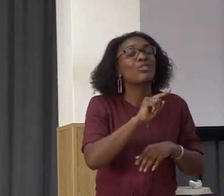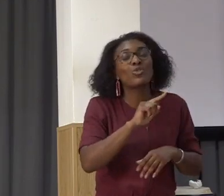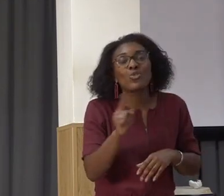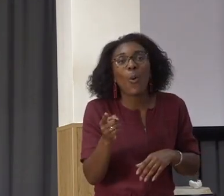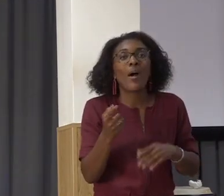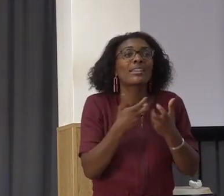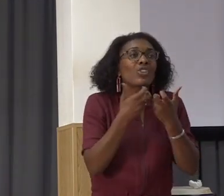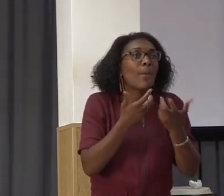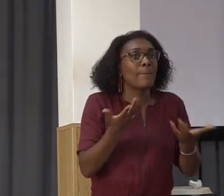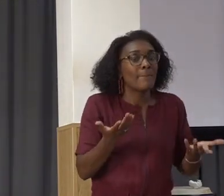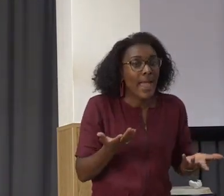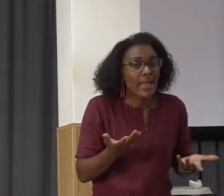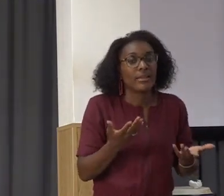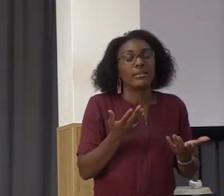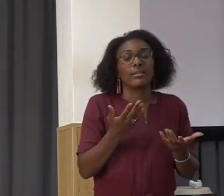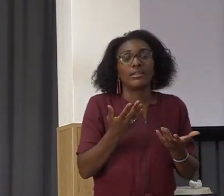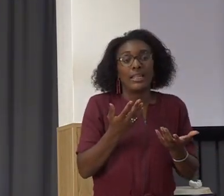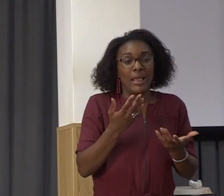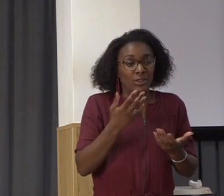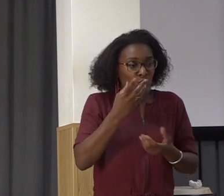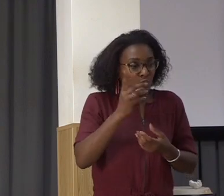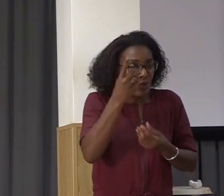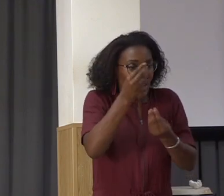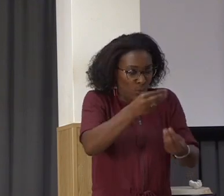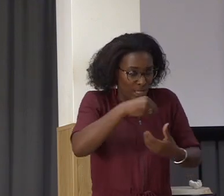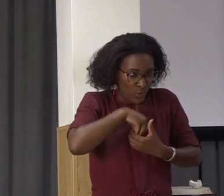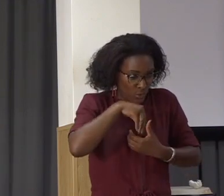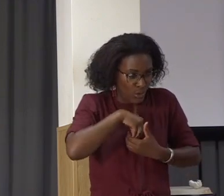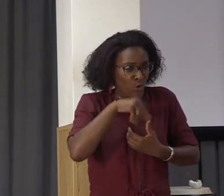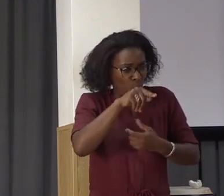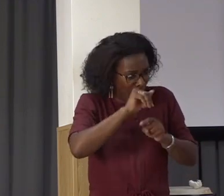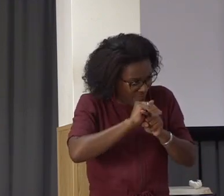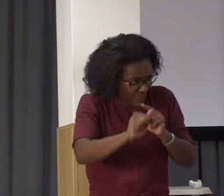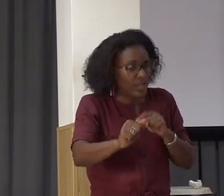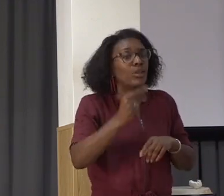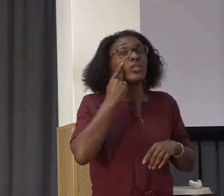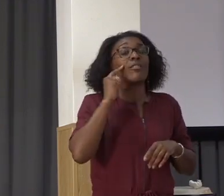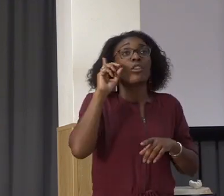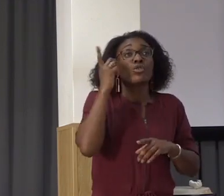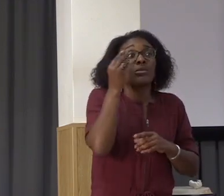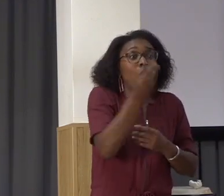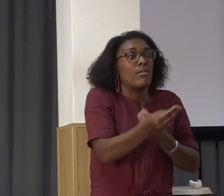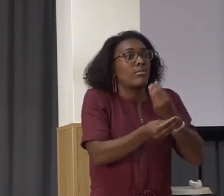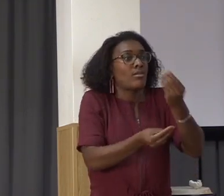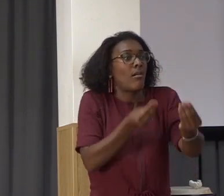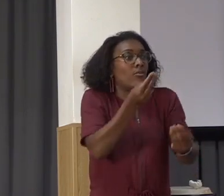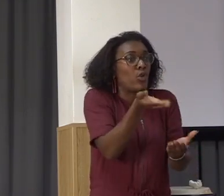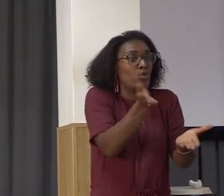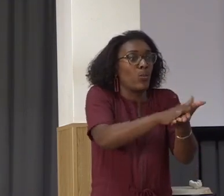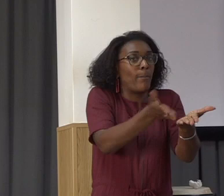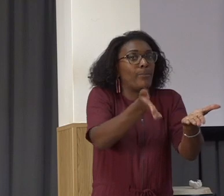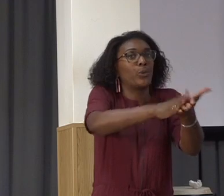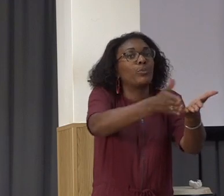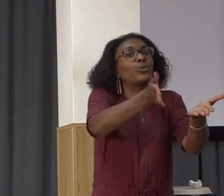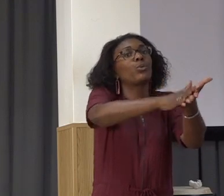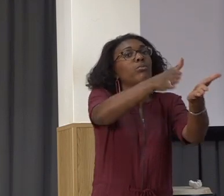puissance. Et je pense que ce qui se passe à Junction maintenant, c'est aussi à cause d'une partie, c'est